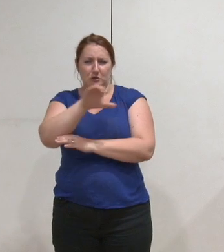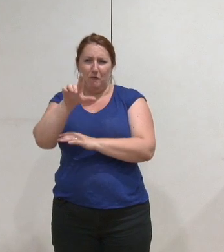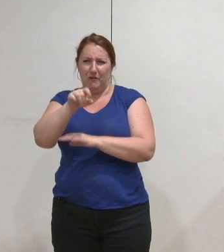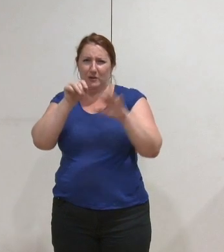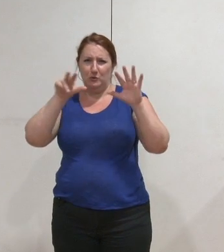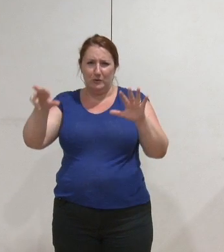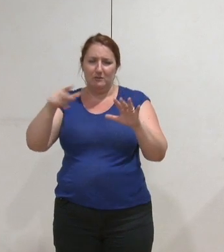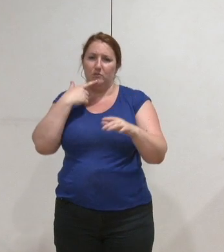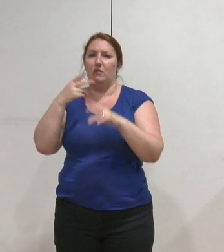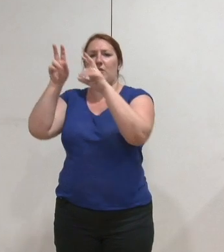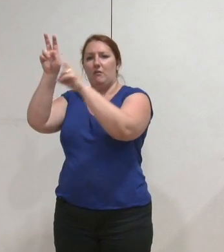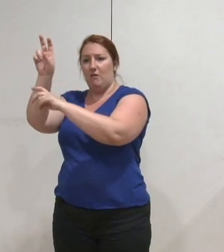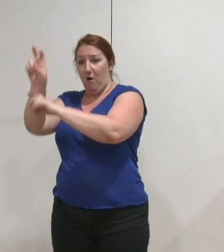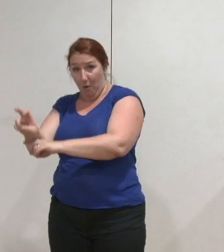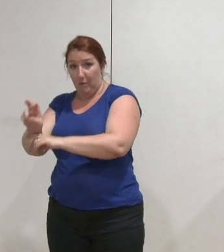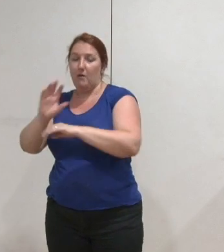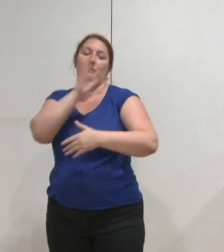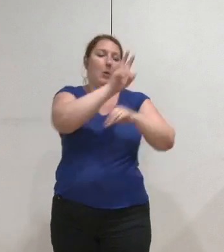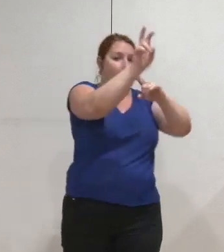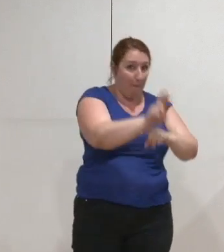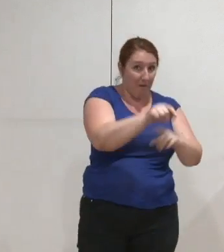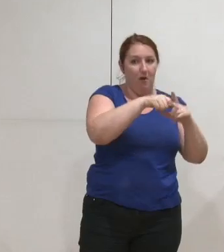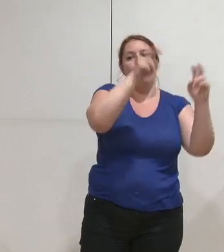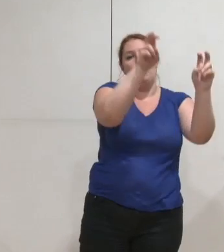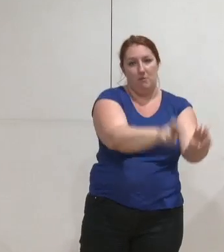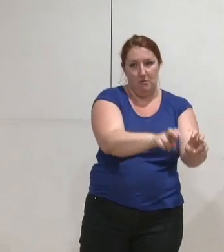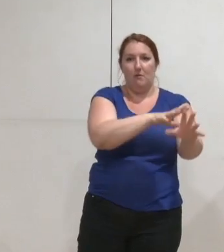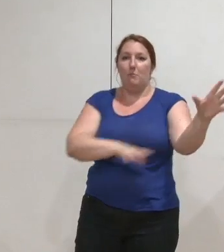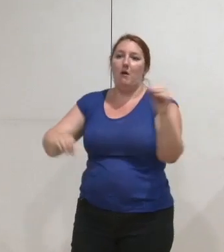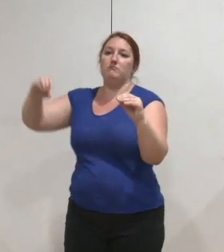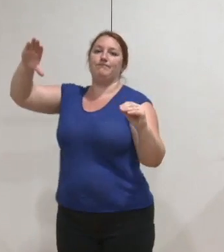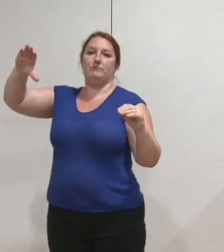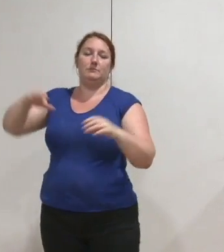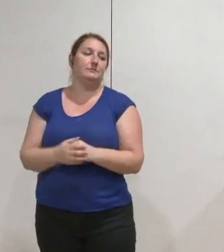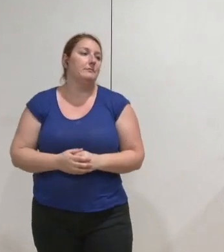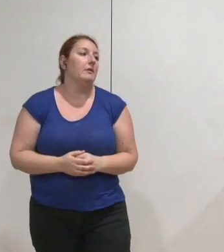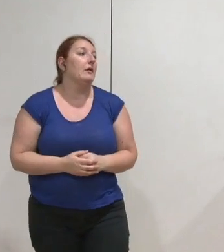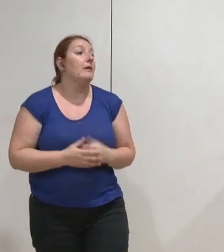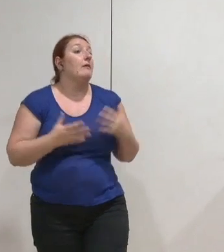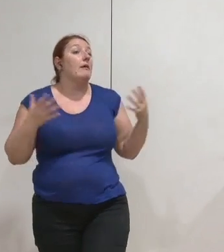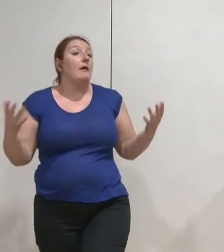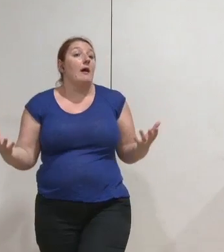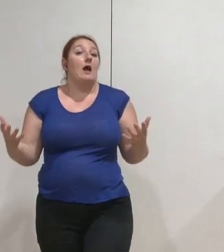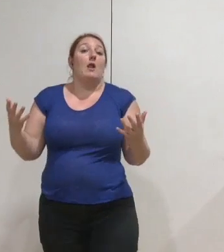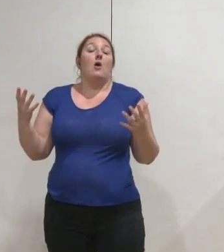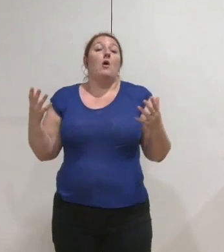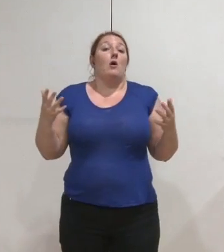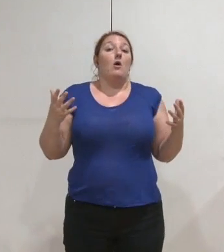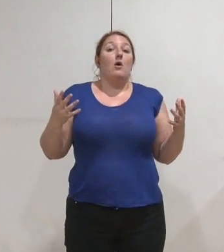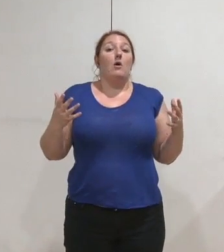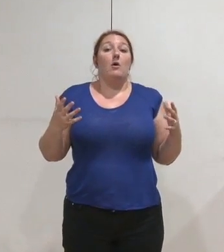recours à l'emprunt au niveau du budget principal alors comment se répartissent